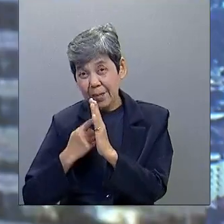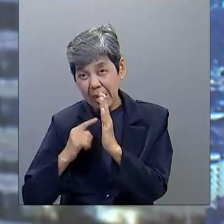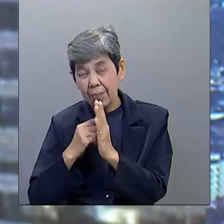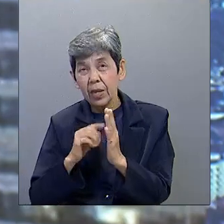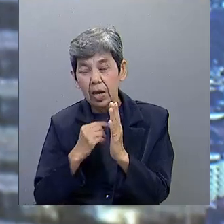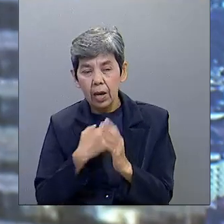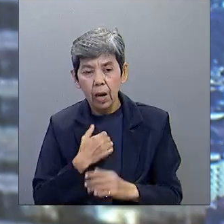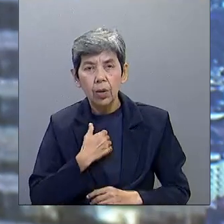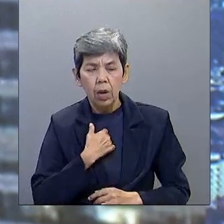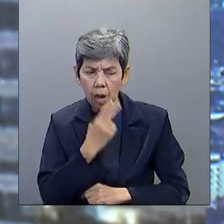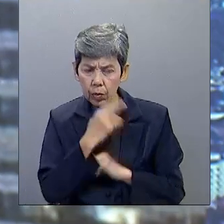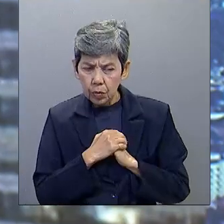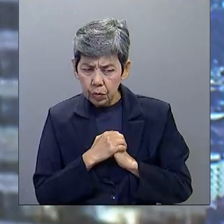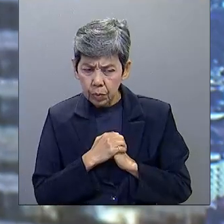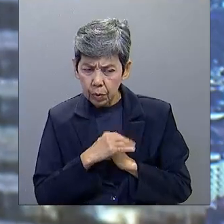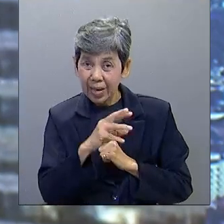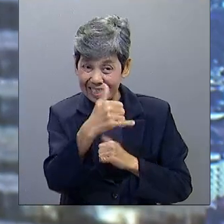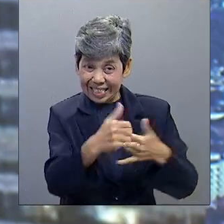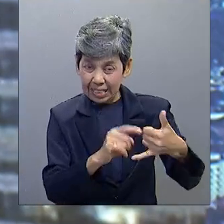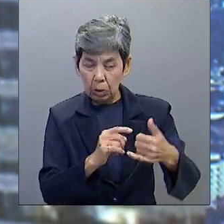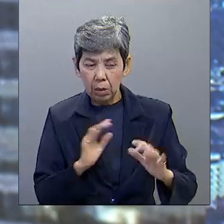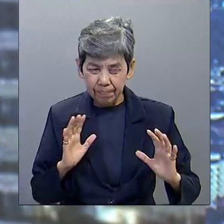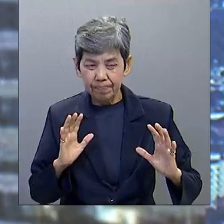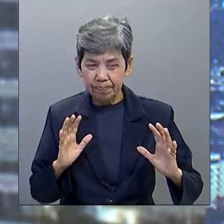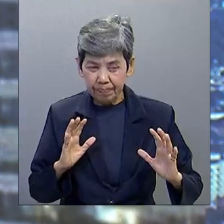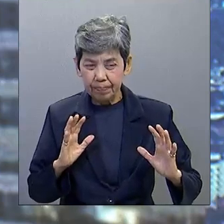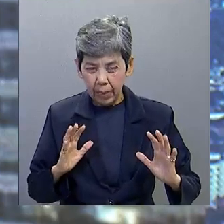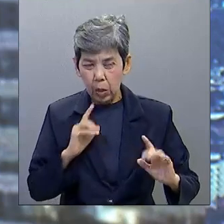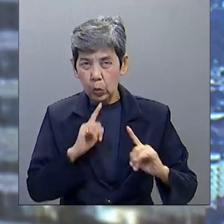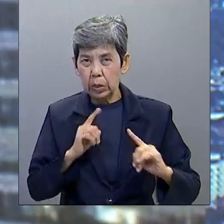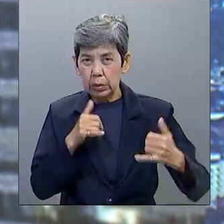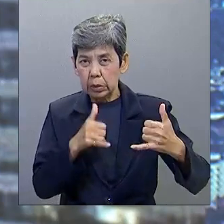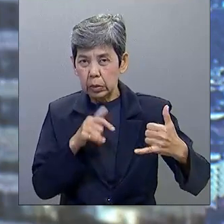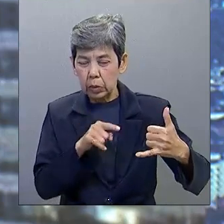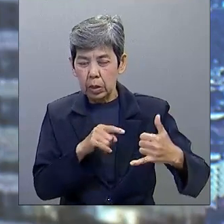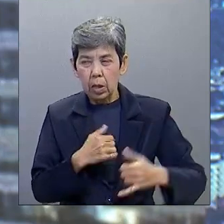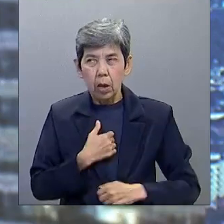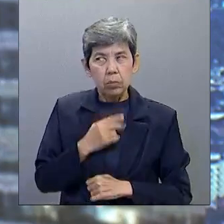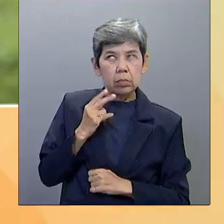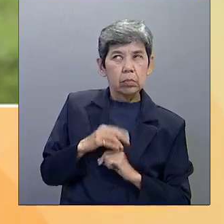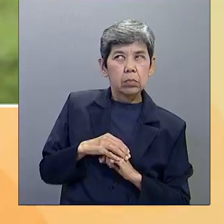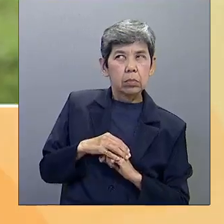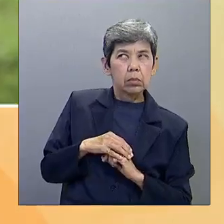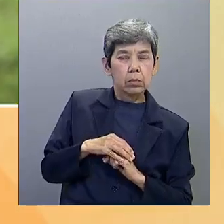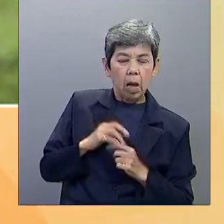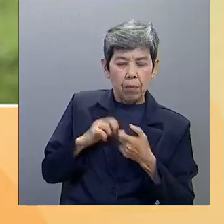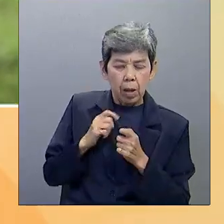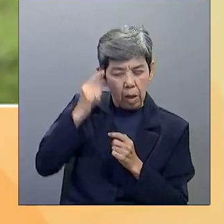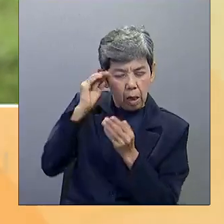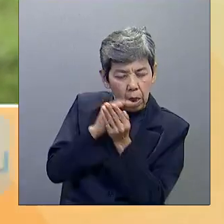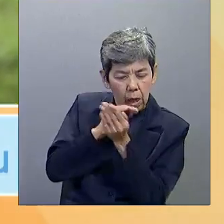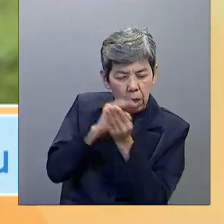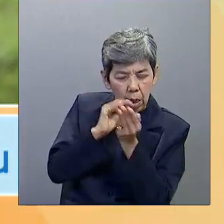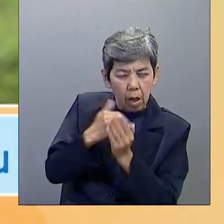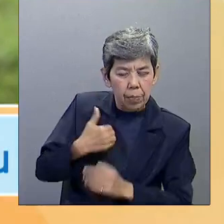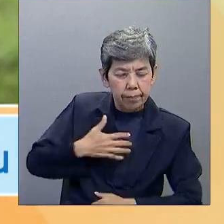ถ้าจะเข้าสายนี้เริ่มแรกเนี่ยก็ยากเหมือนกันเพราะว่าเหมือนแบบเขาจะไว้วางใจไหมเหมือนว่าเขาประสบปัญหามาเยอะมากแล้